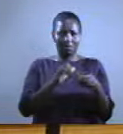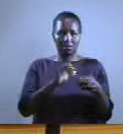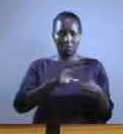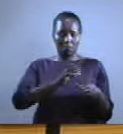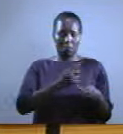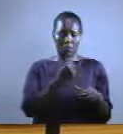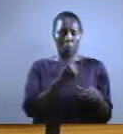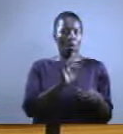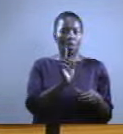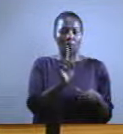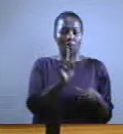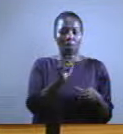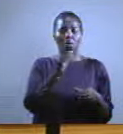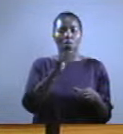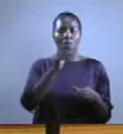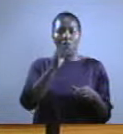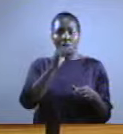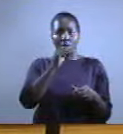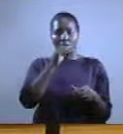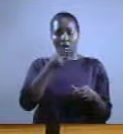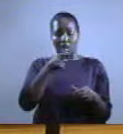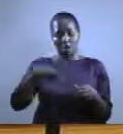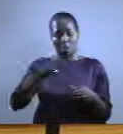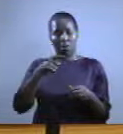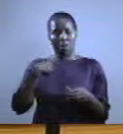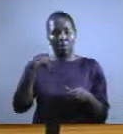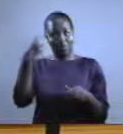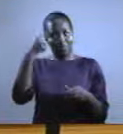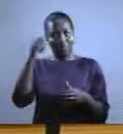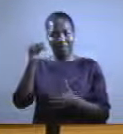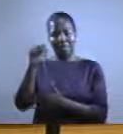die DA mediese skemas wil desentraliseer.